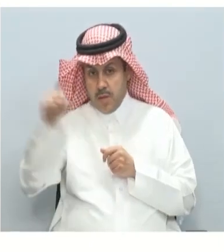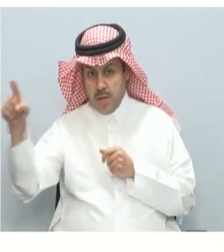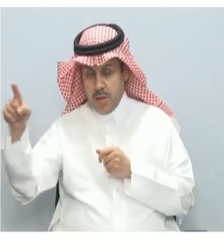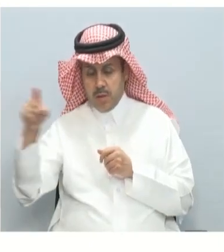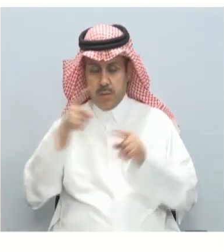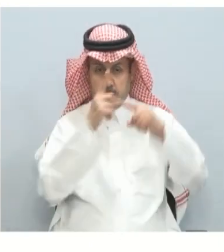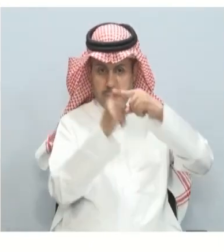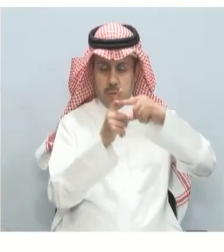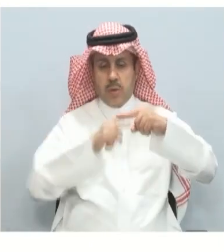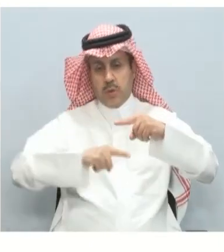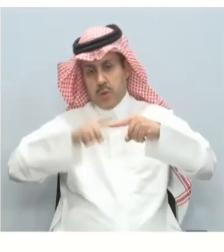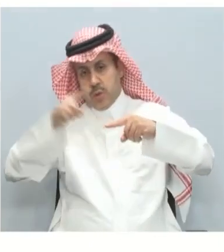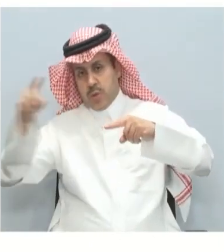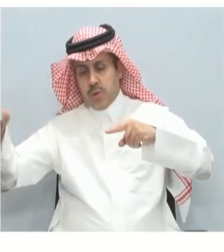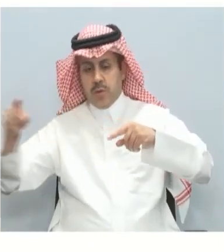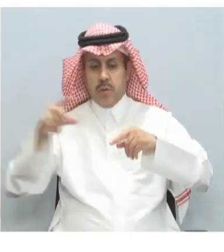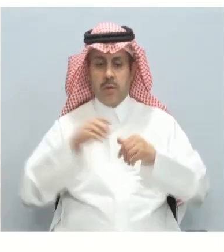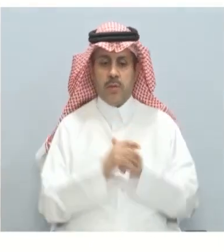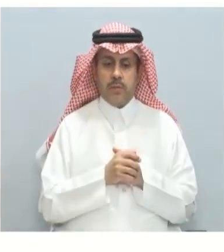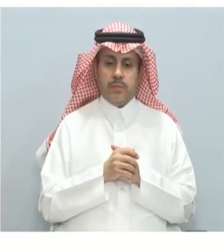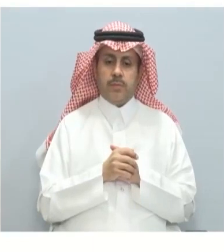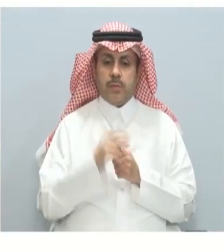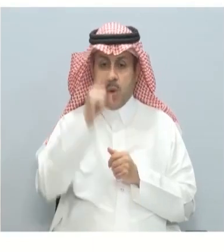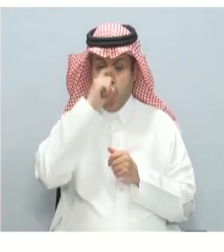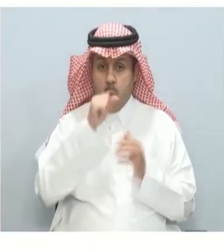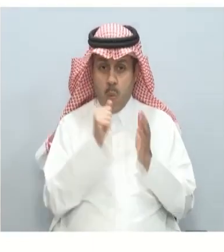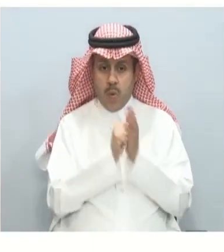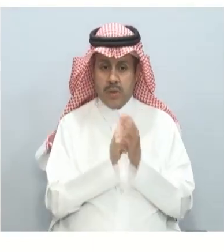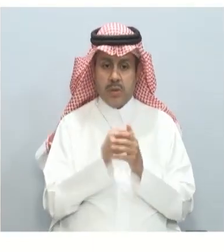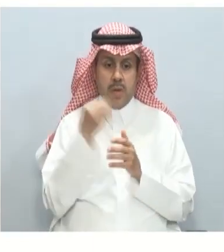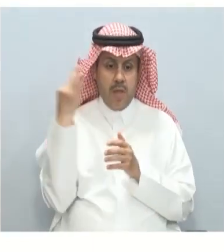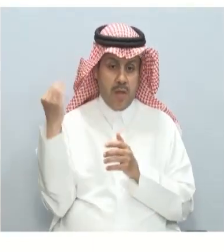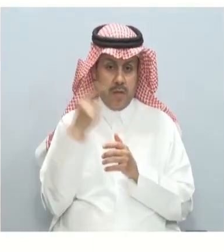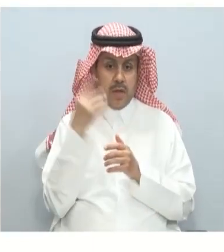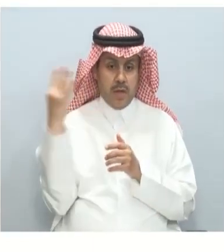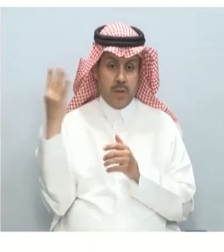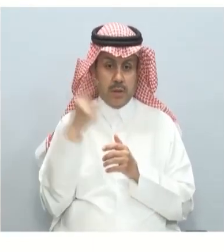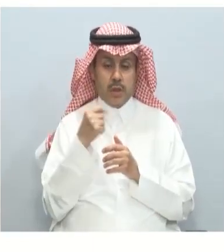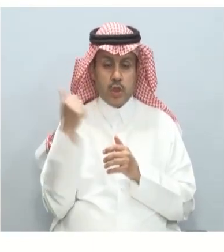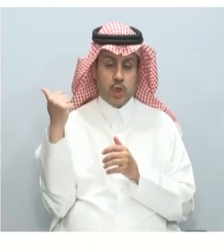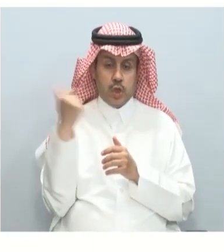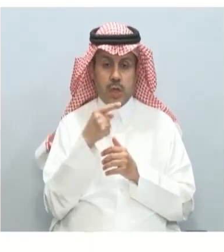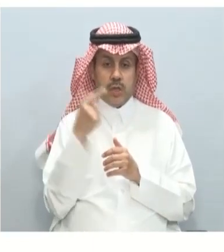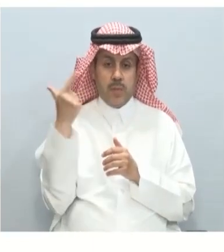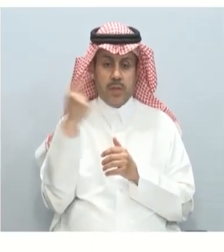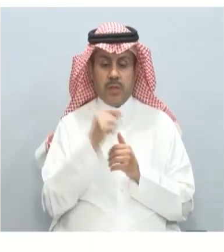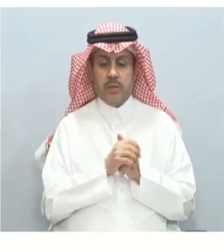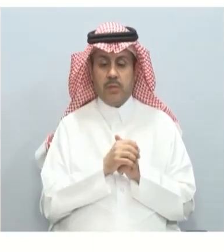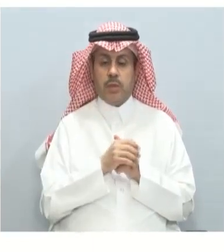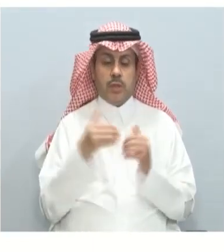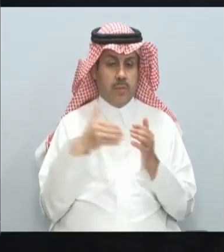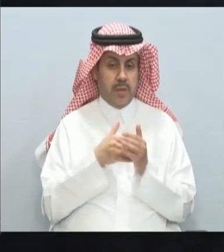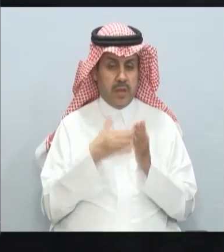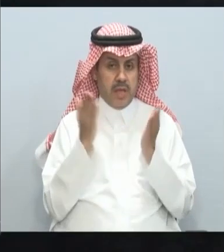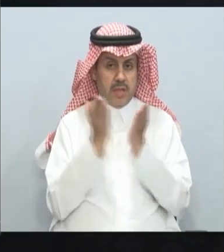الرسم الداله الواجب 13 و 14 و 16 و17 بذلك نكون